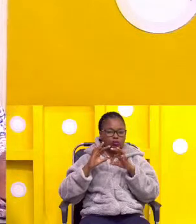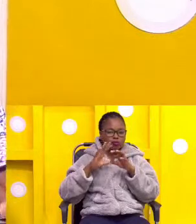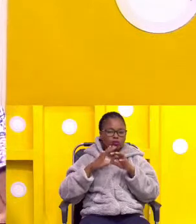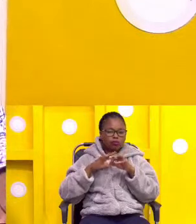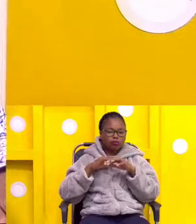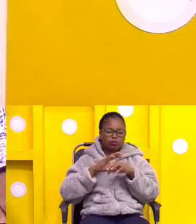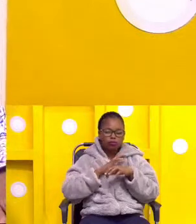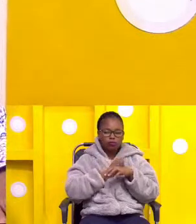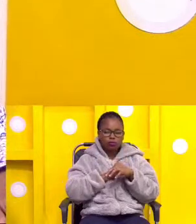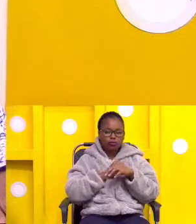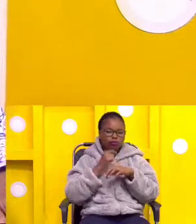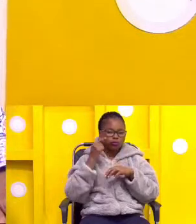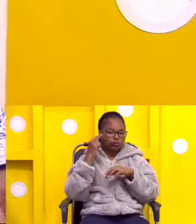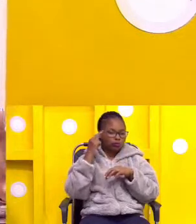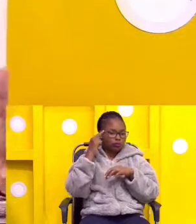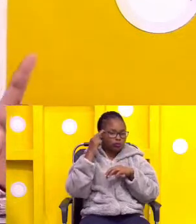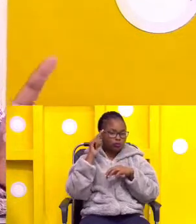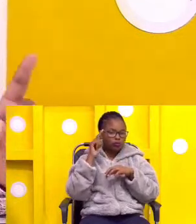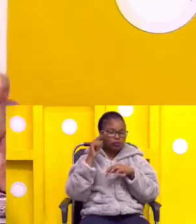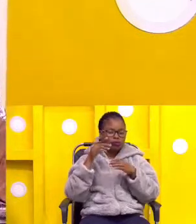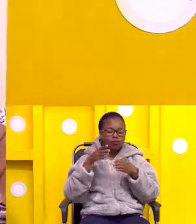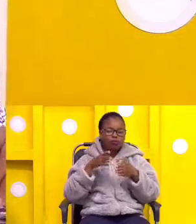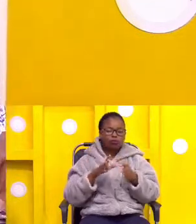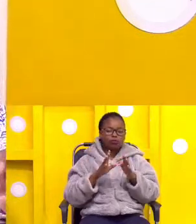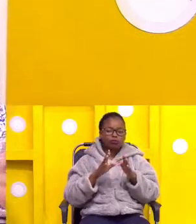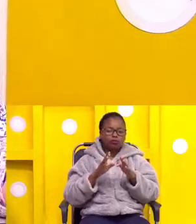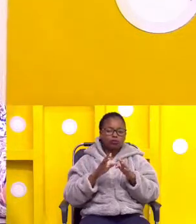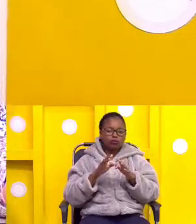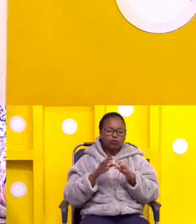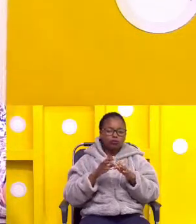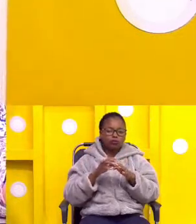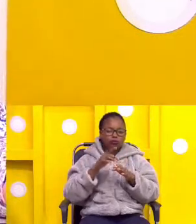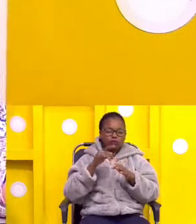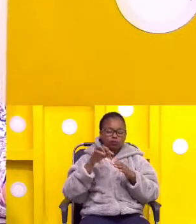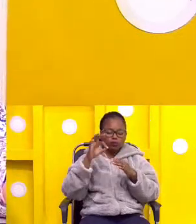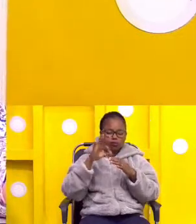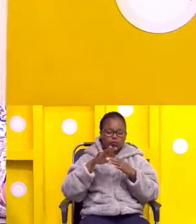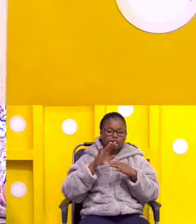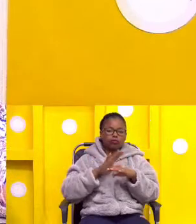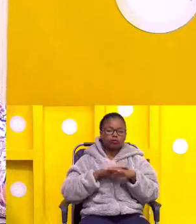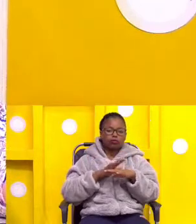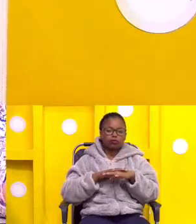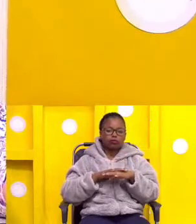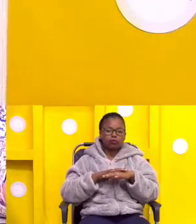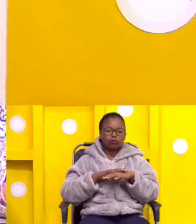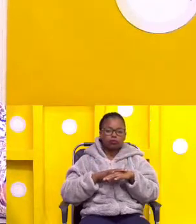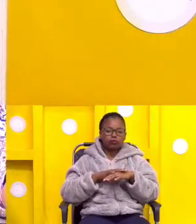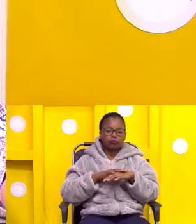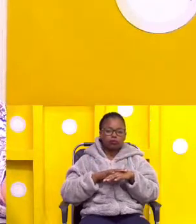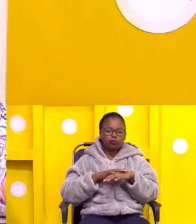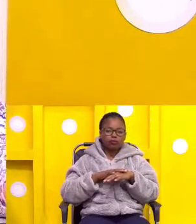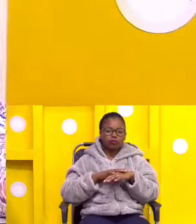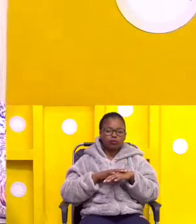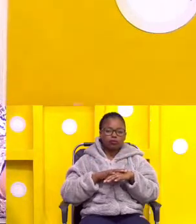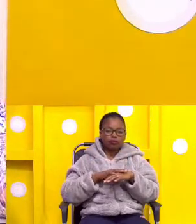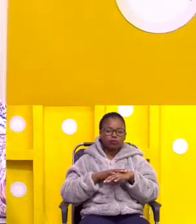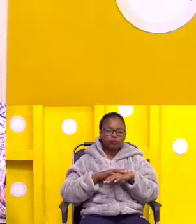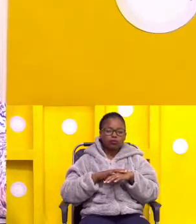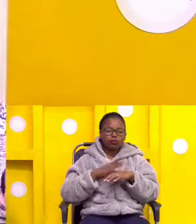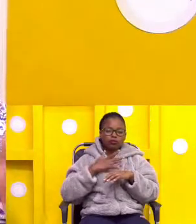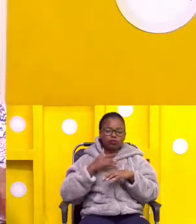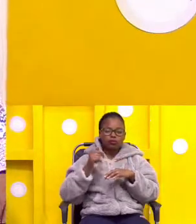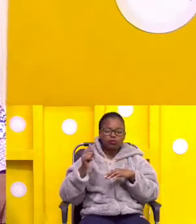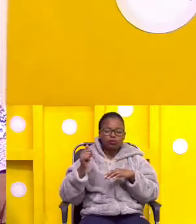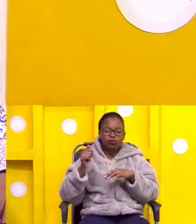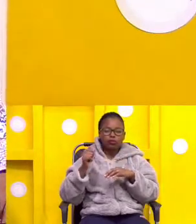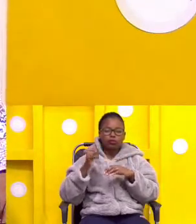maciaro moimage na miena yothe na yumaga rugo tondu ni wahandire wega muri na mwari wa ithe witu na ndwihokete mundu wina